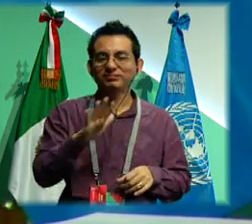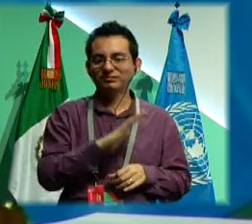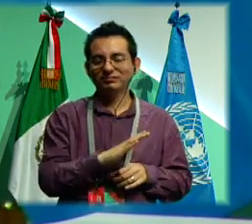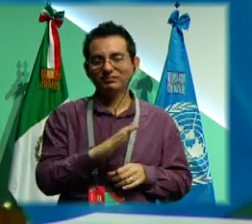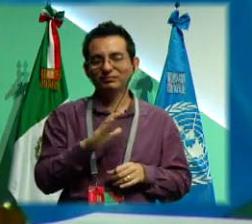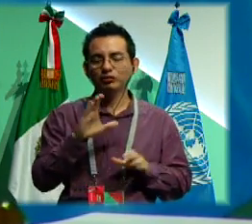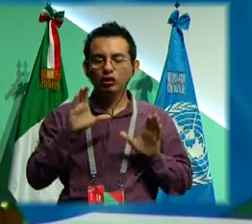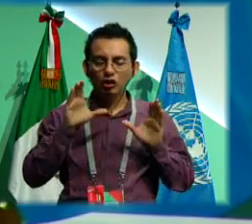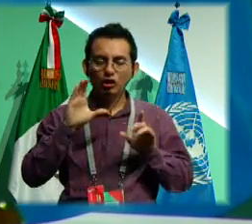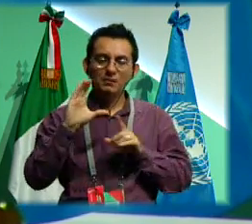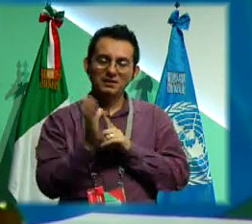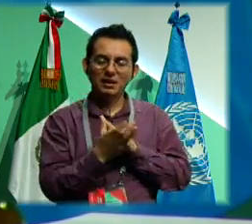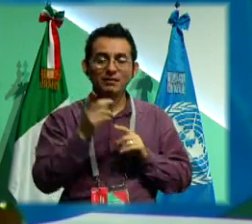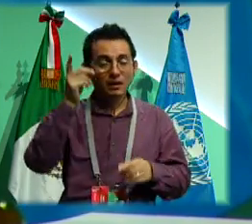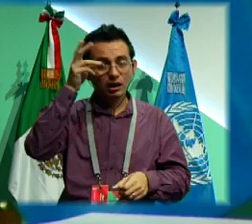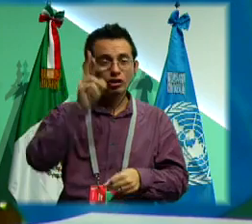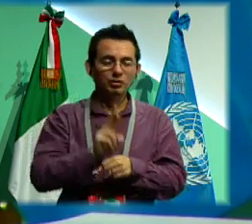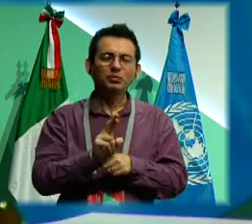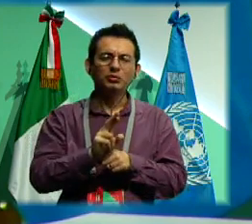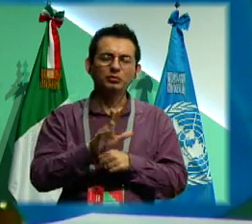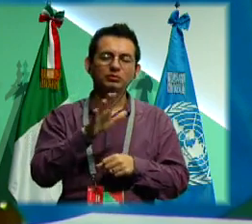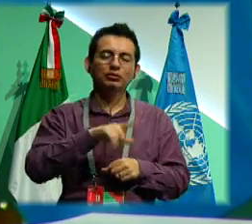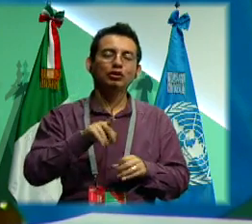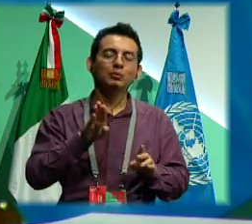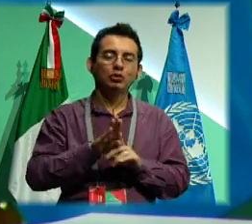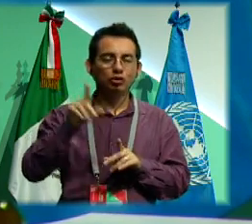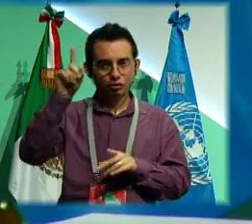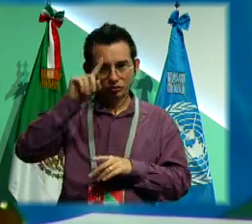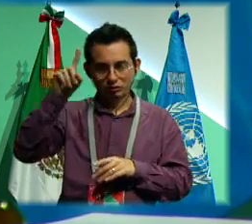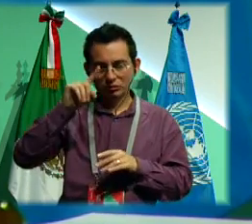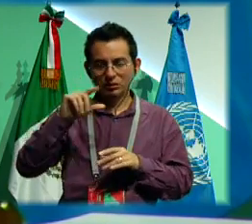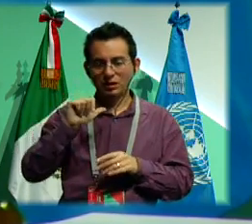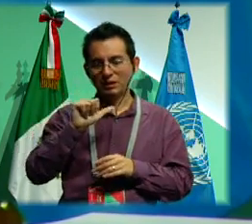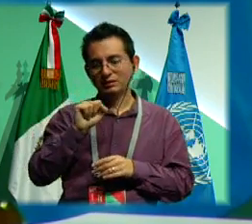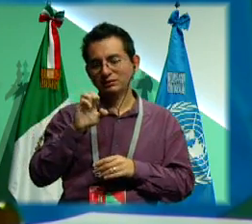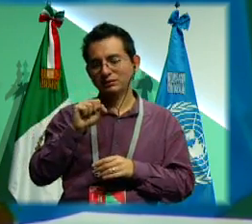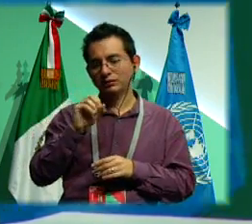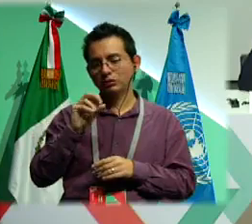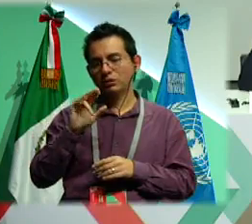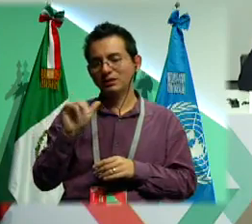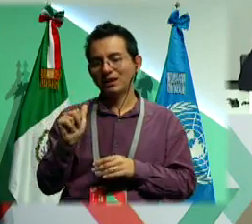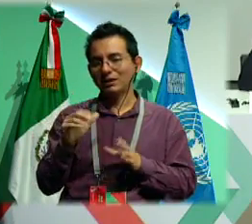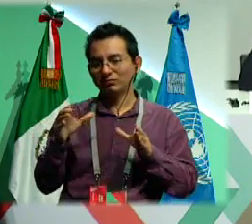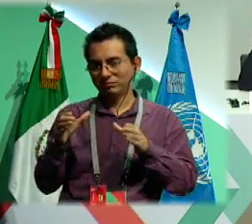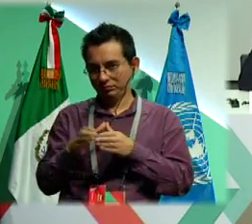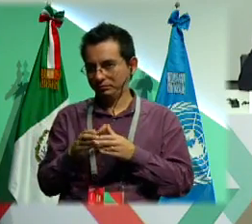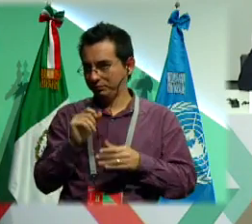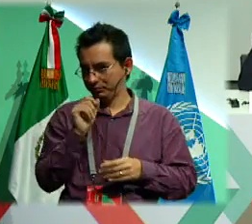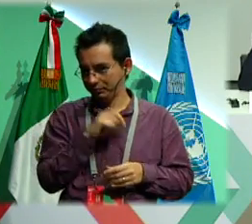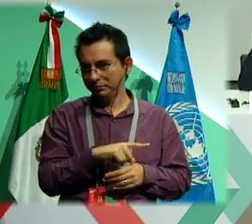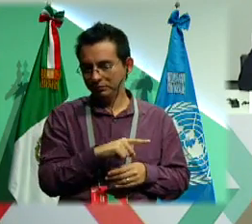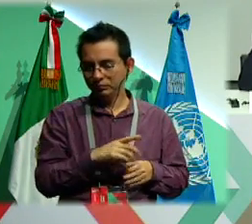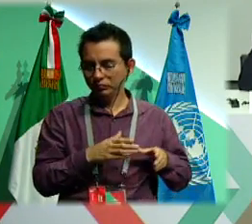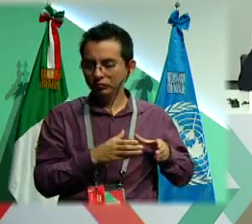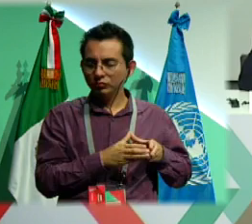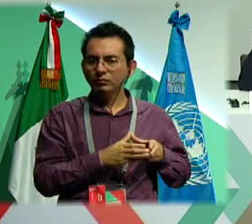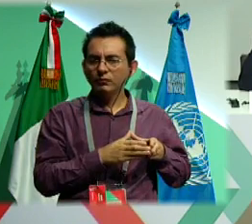d'un groupe du conseil consultatif à l'OCDE sur la société d'information.